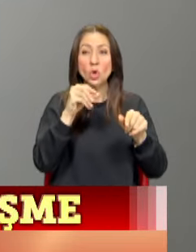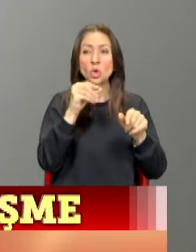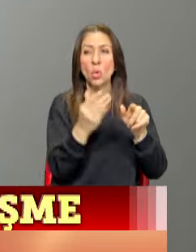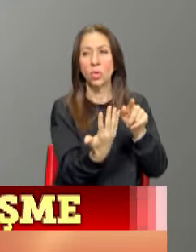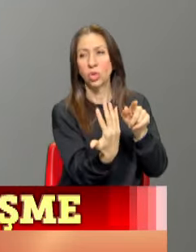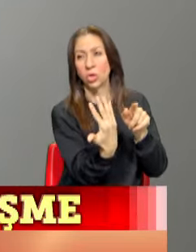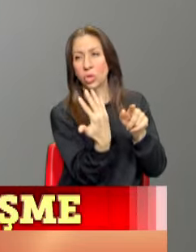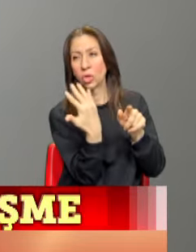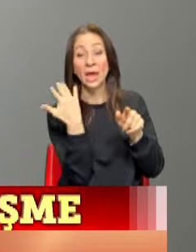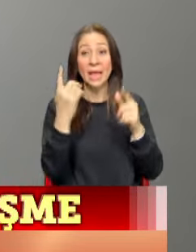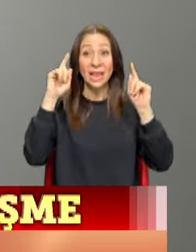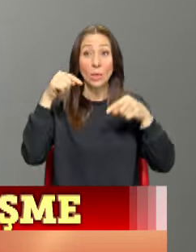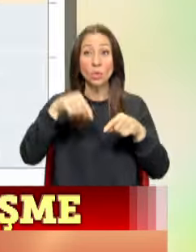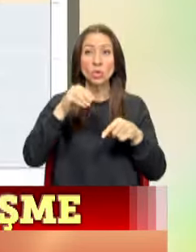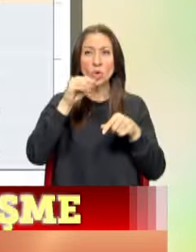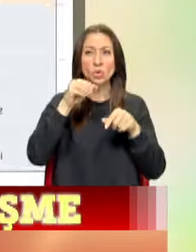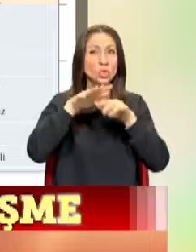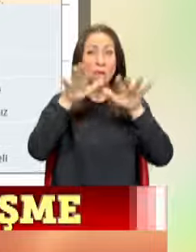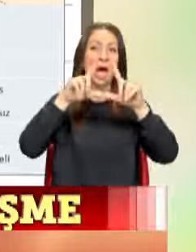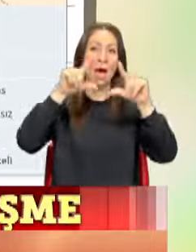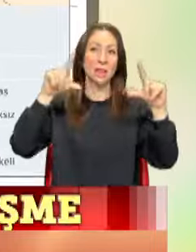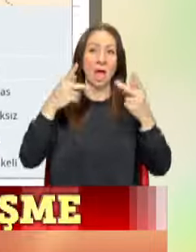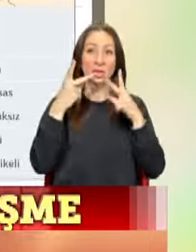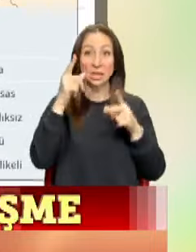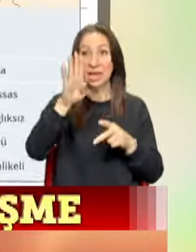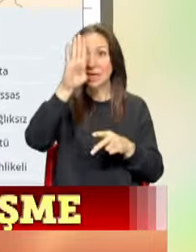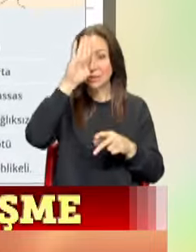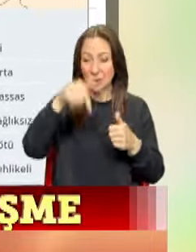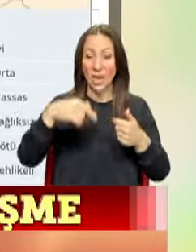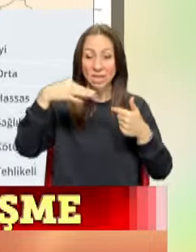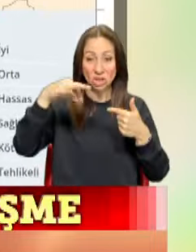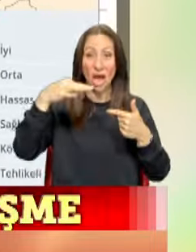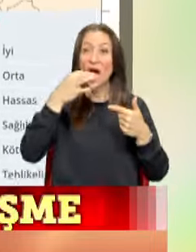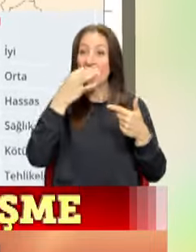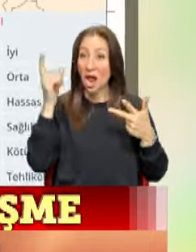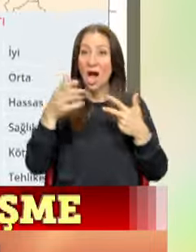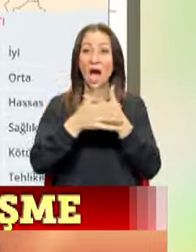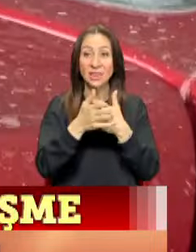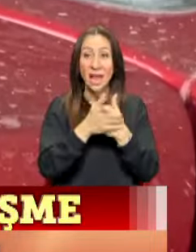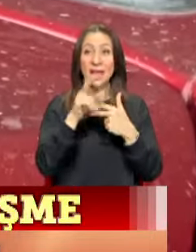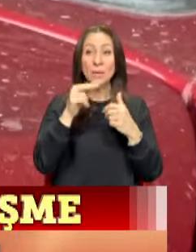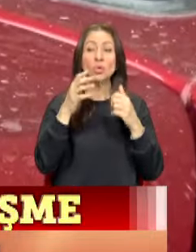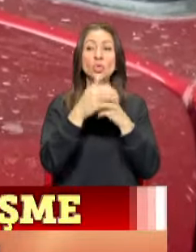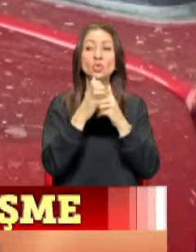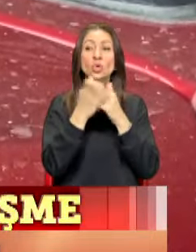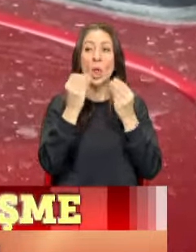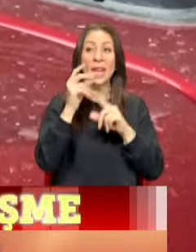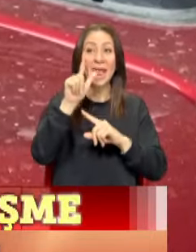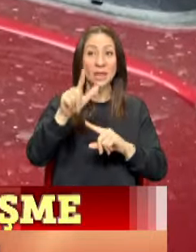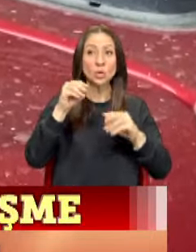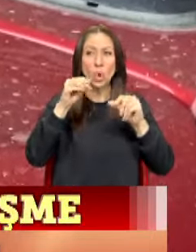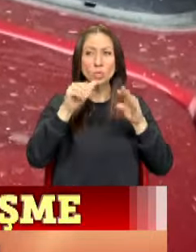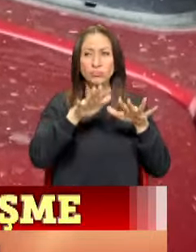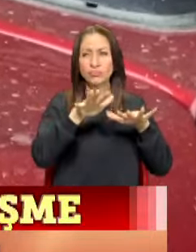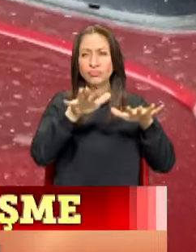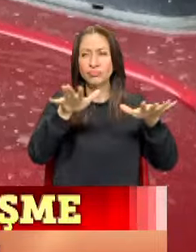da geldi. Yetkililer bugün toz durumunu haritayla açıkladı. İstanbul, Eskişehir, Ankara, Antalya gibi turuncu olan illerde toz